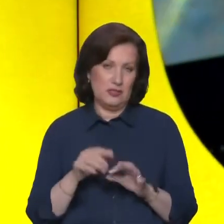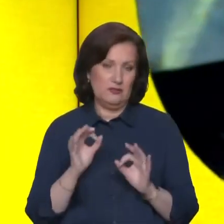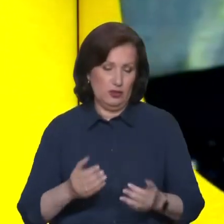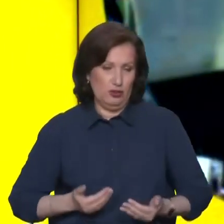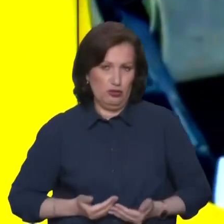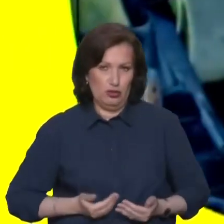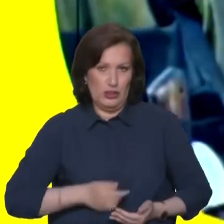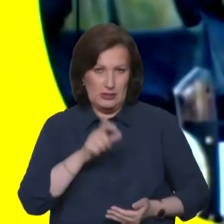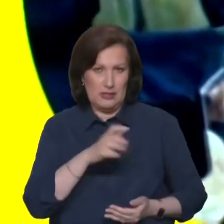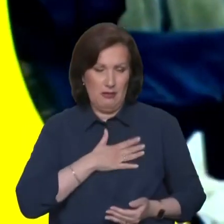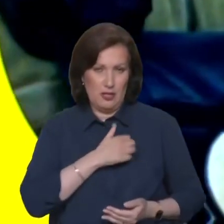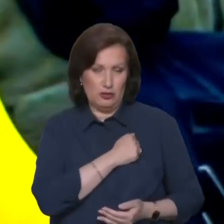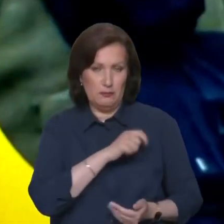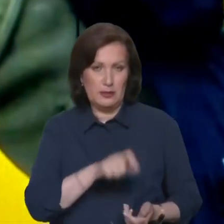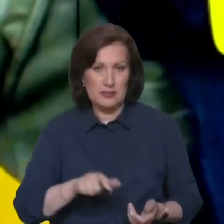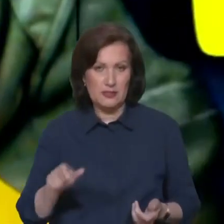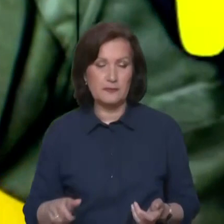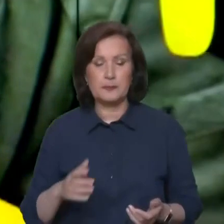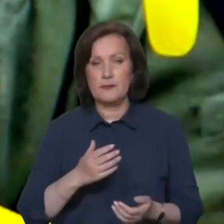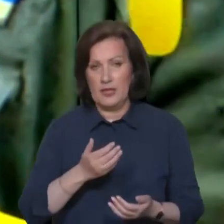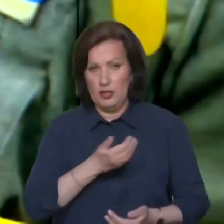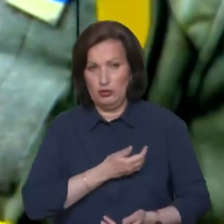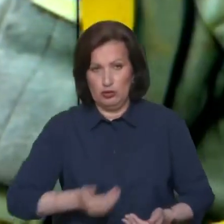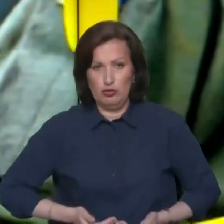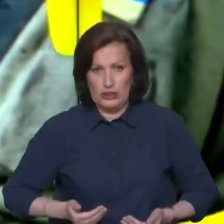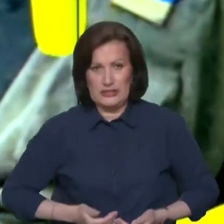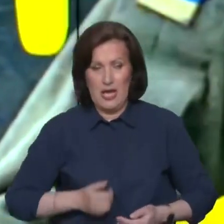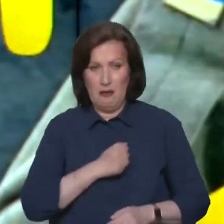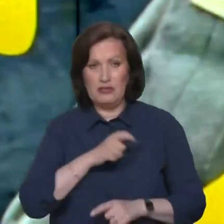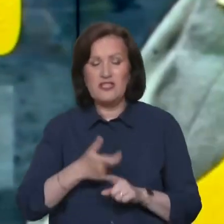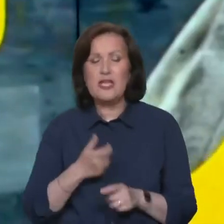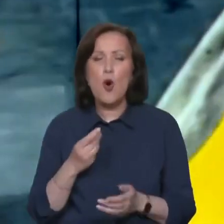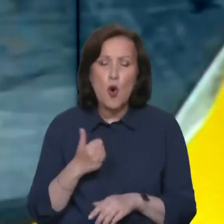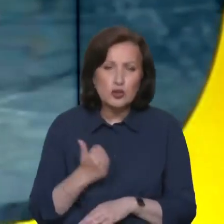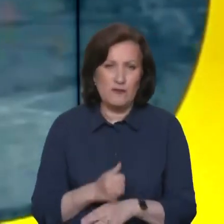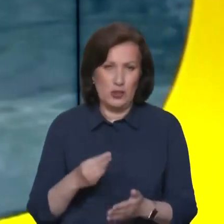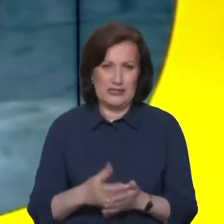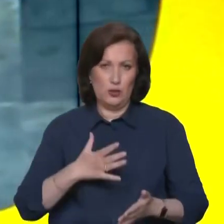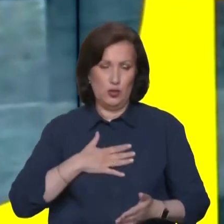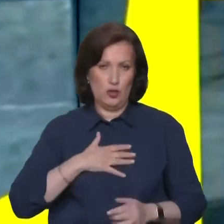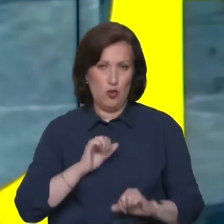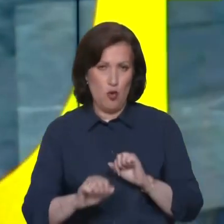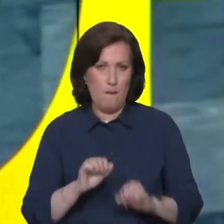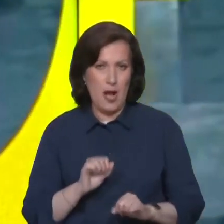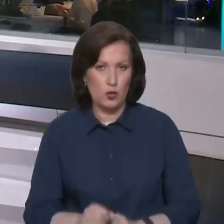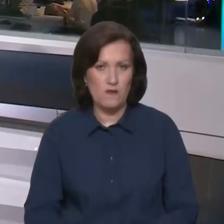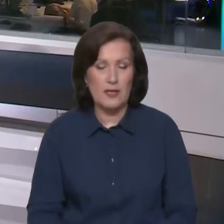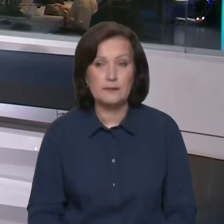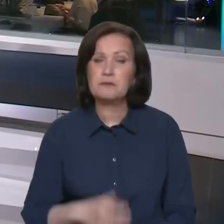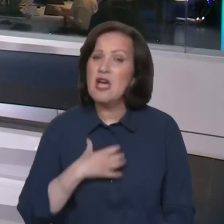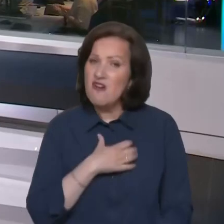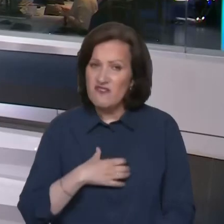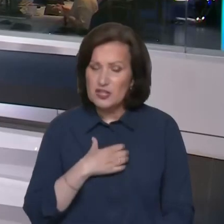звичайно, життя наших бійців, і життя наших бійців є основною цінністю для нашого командування. Так. Ну, от, розуміючи